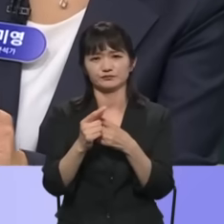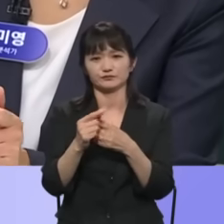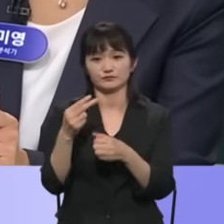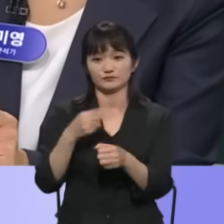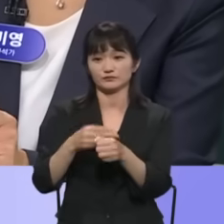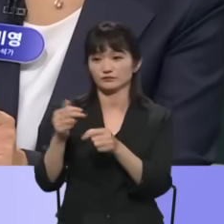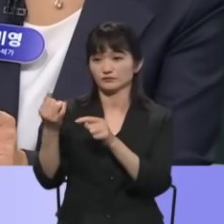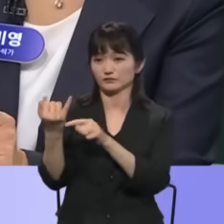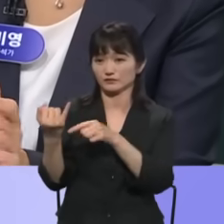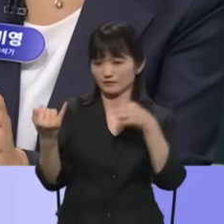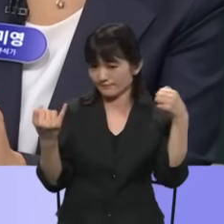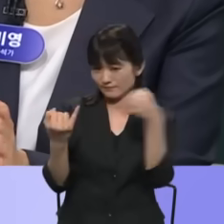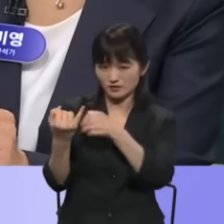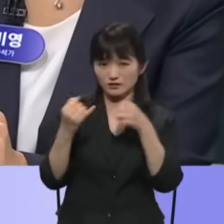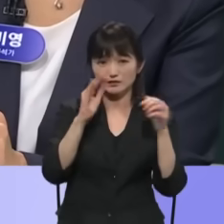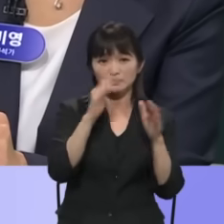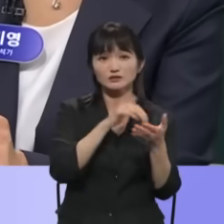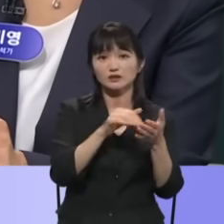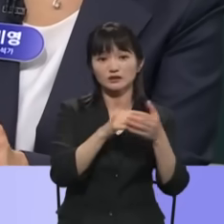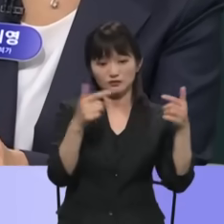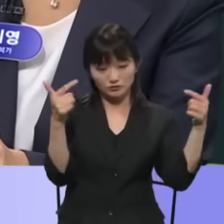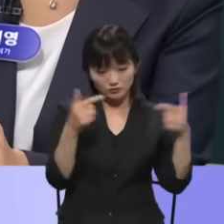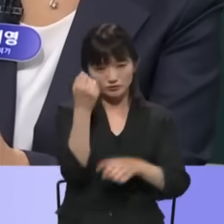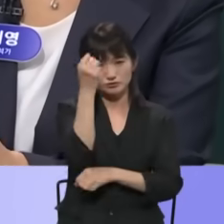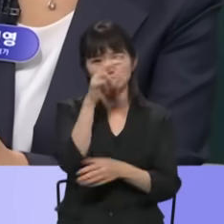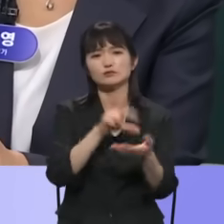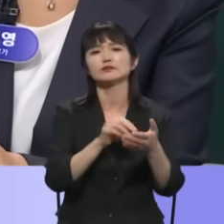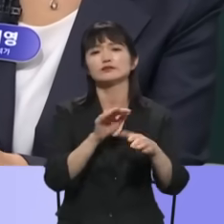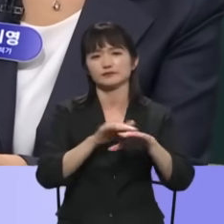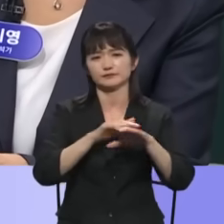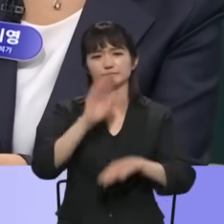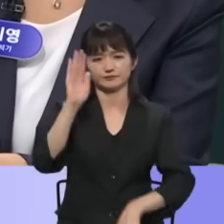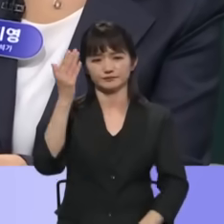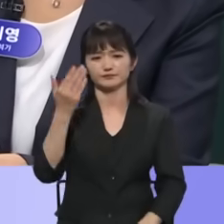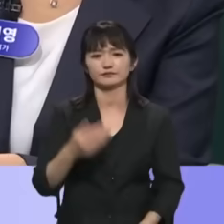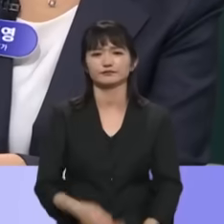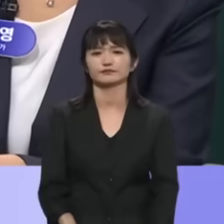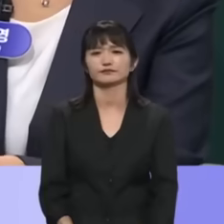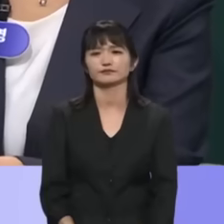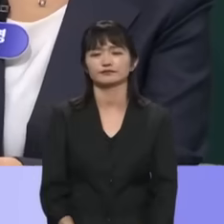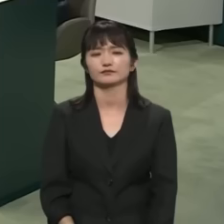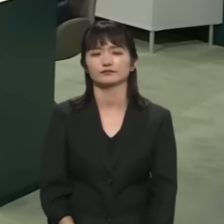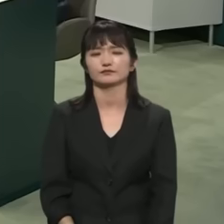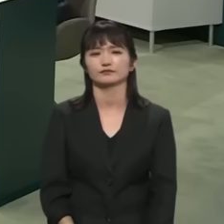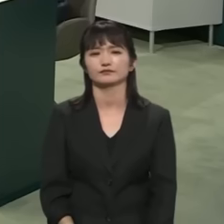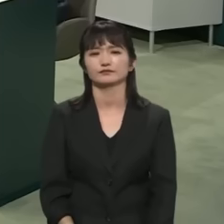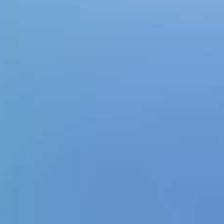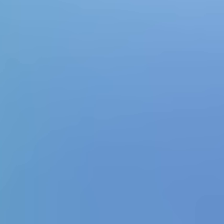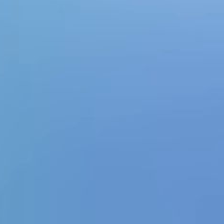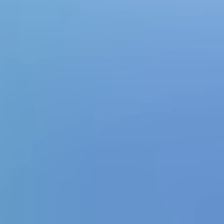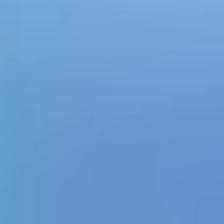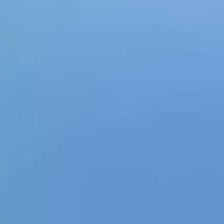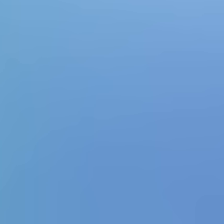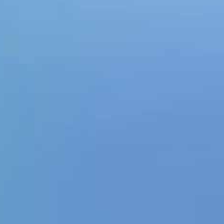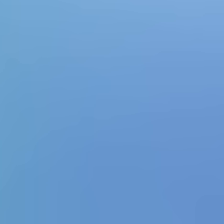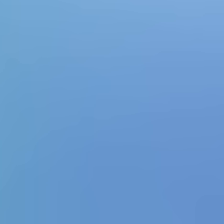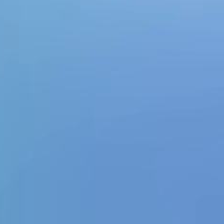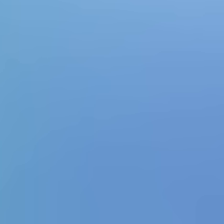아이들이 줄어들 수밖에 없고 근본 적인 문제를 좀 해결해야 된다고 보여집니다 저희가 정말 생각해 볼 만한 데모인 것 같습니다